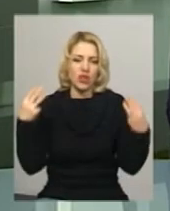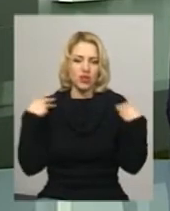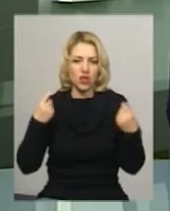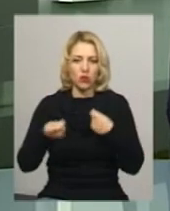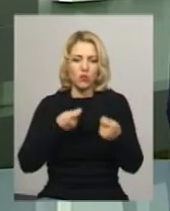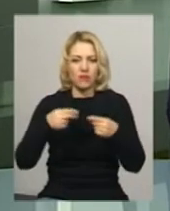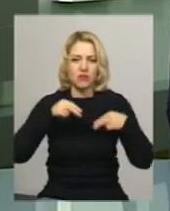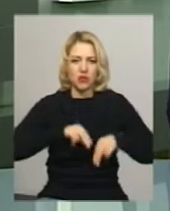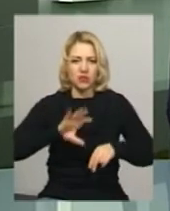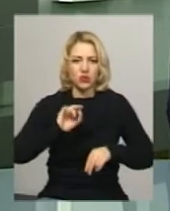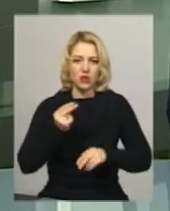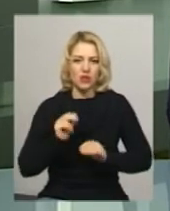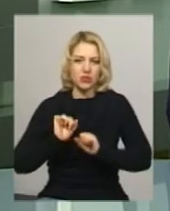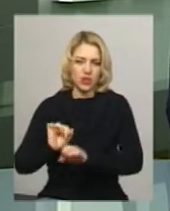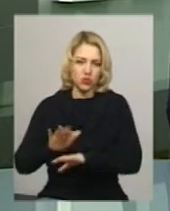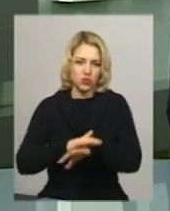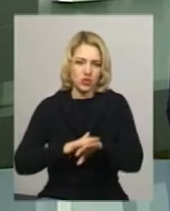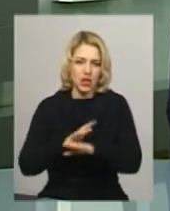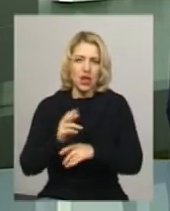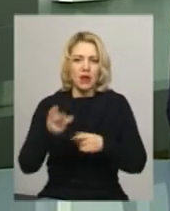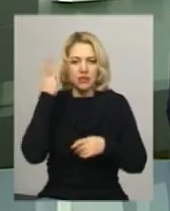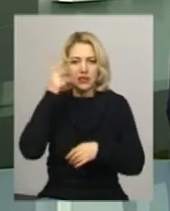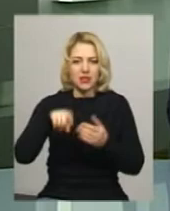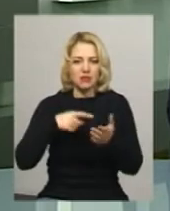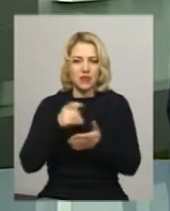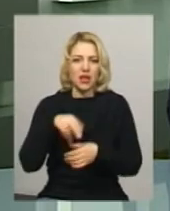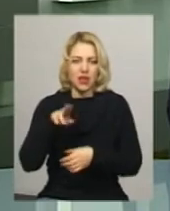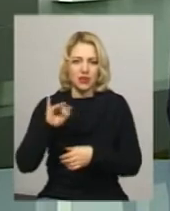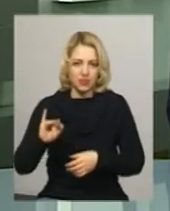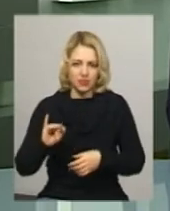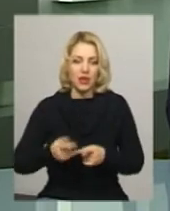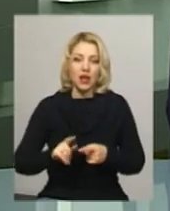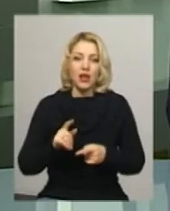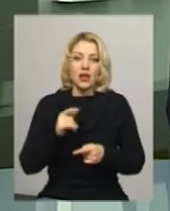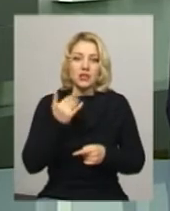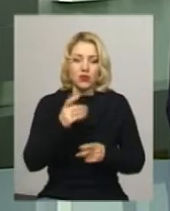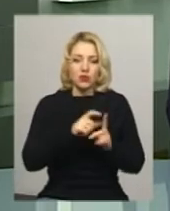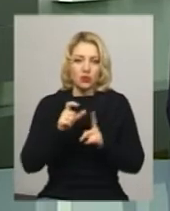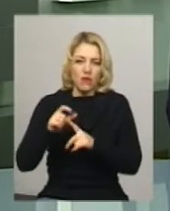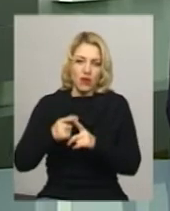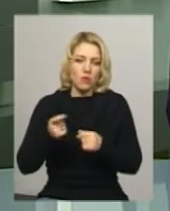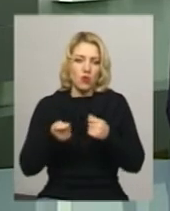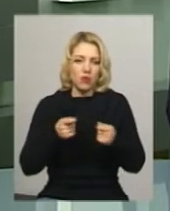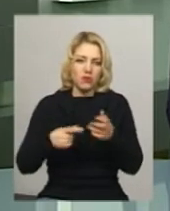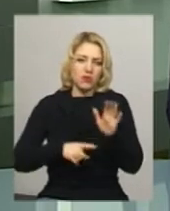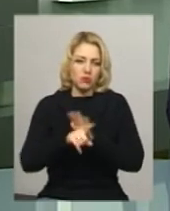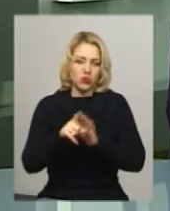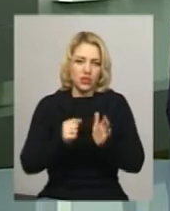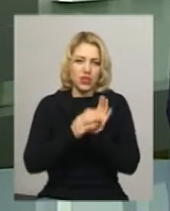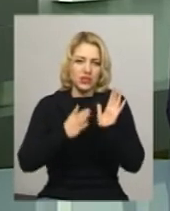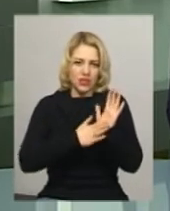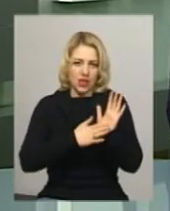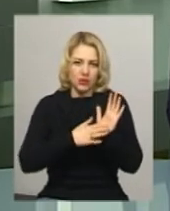управління праці та соціального захисту населення Хмельницької міської ради Слов'ян Воронецький. За його словами, в управлінні розпочали